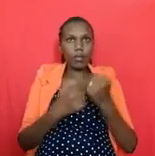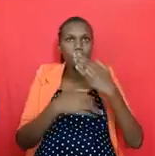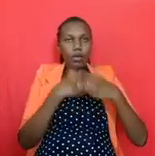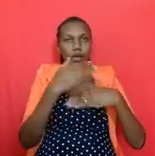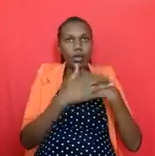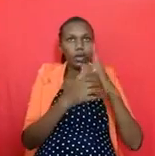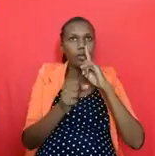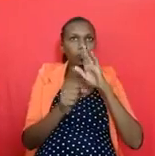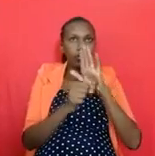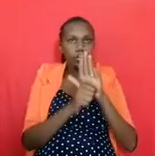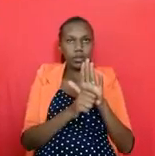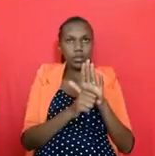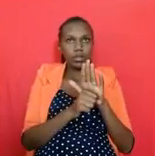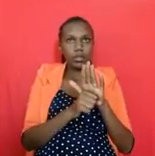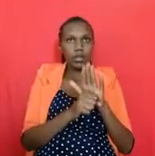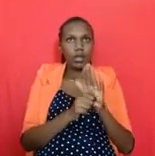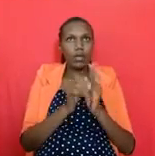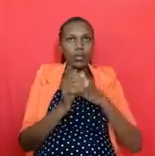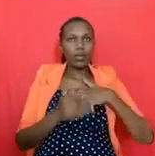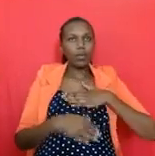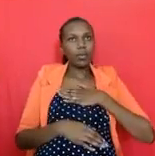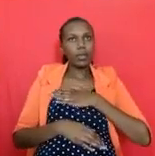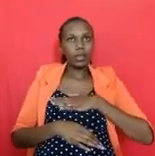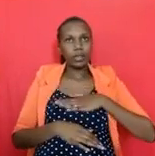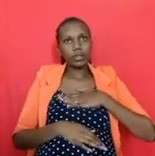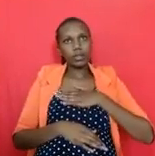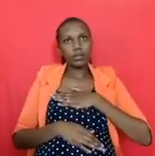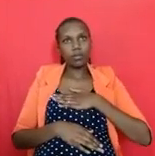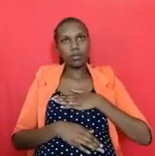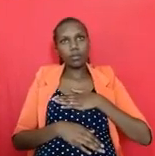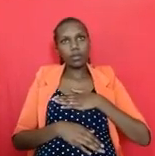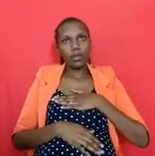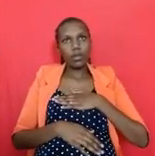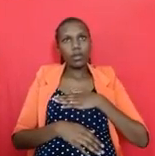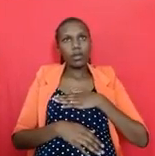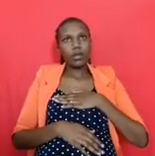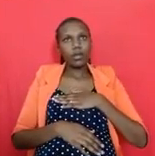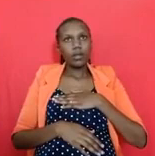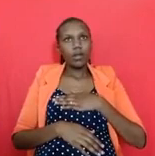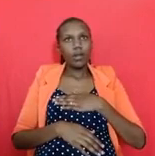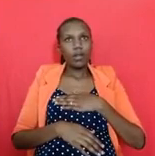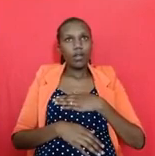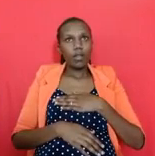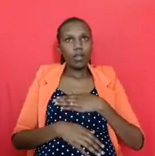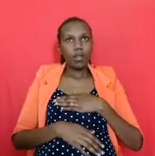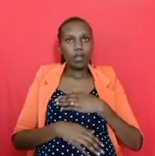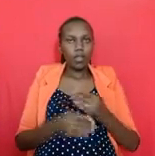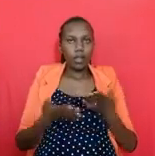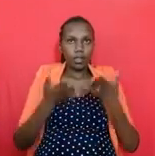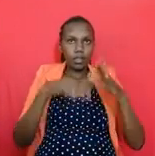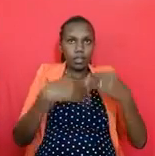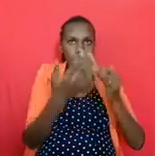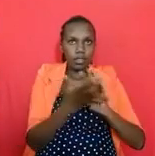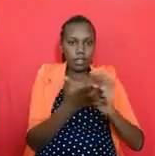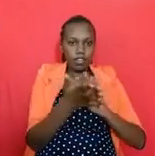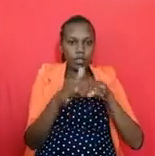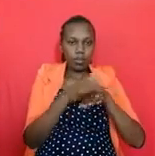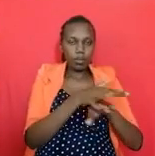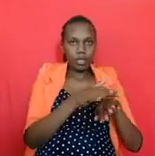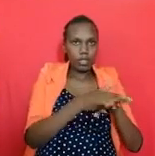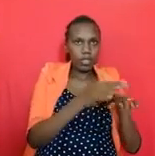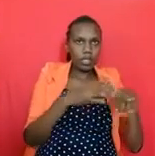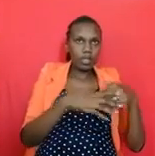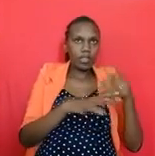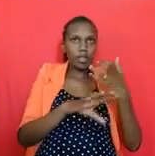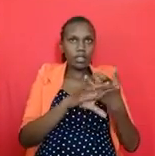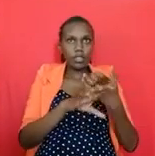ciaku ni tugugutheitha mbeu ino na mbegu ino yahandwo ari ihiga